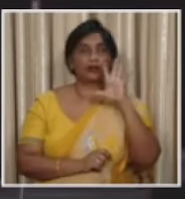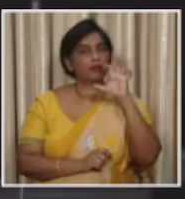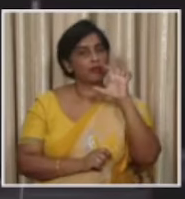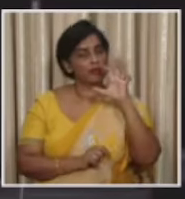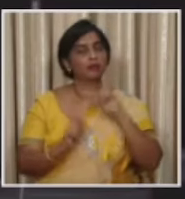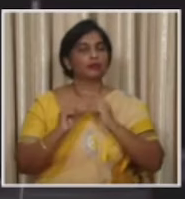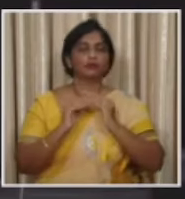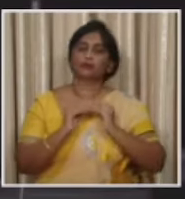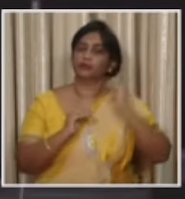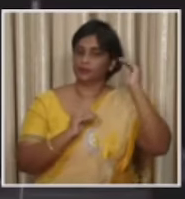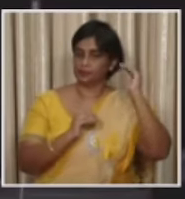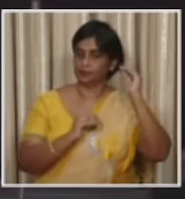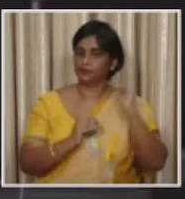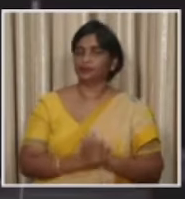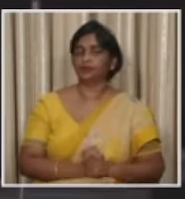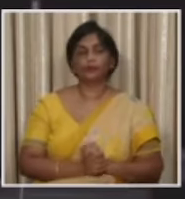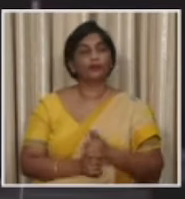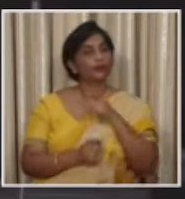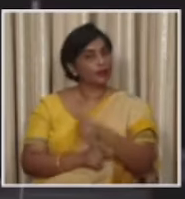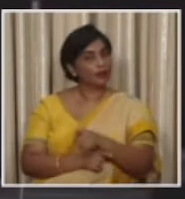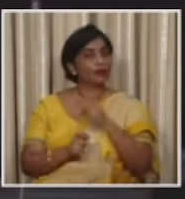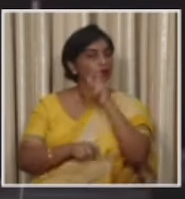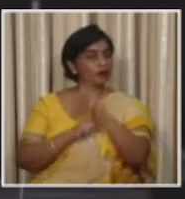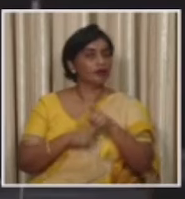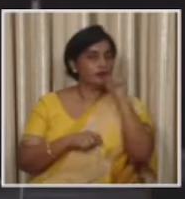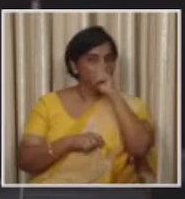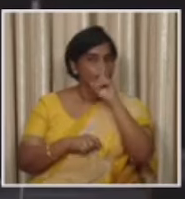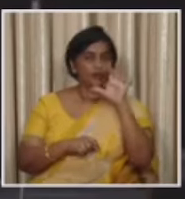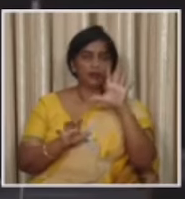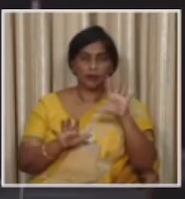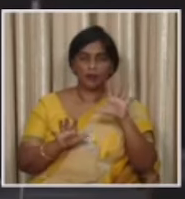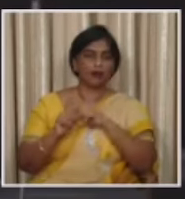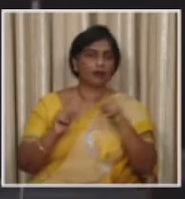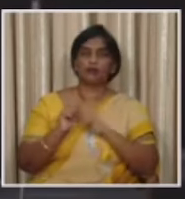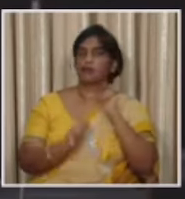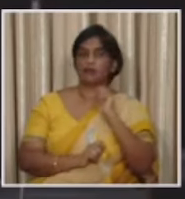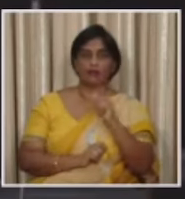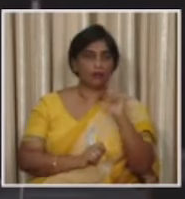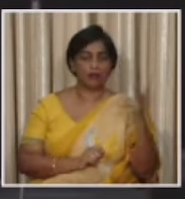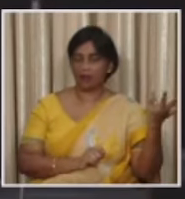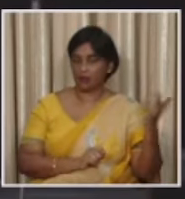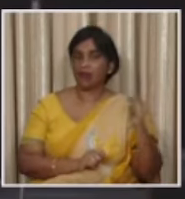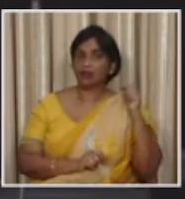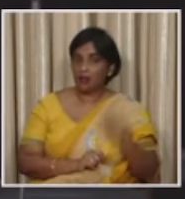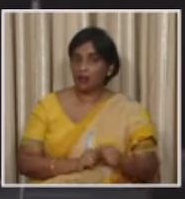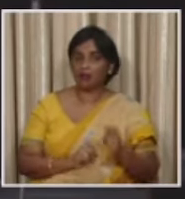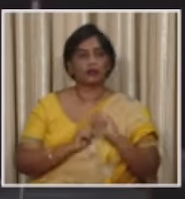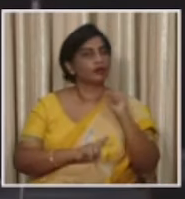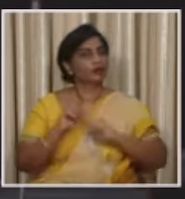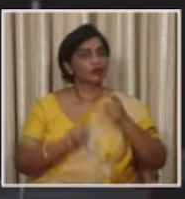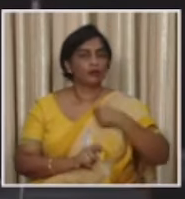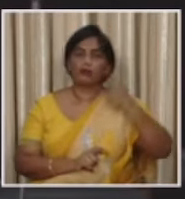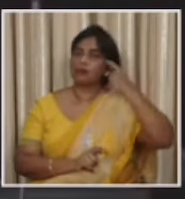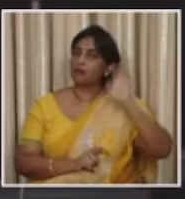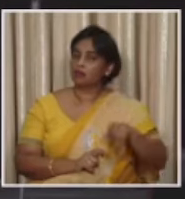5000 සීමාව දක්වා වැඩි කරා. එතකොට මේ අයට මේ මාස 5-6ටම ගෙවීම් සිදු කළා නැහැ. එහෙනම් අද අපි පාර්ලිමේන්තුවේ